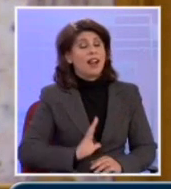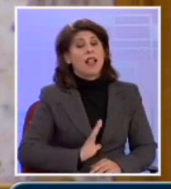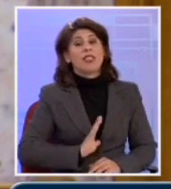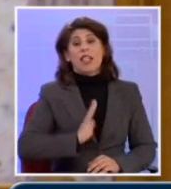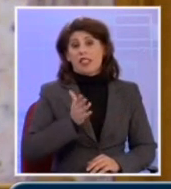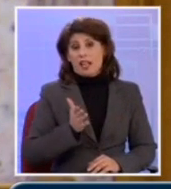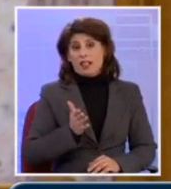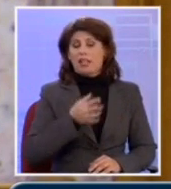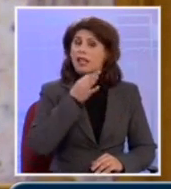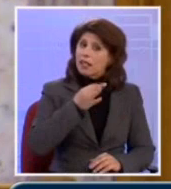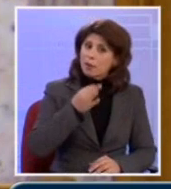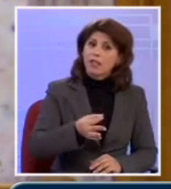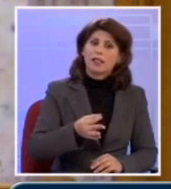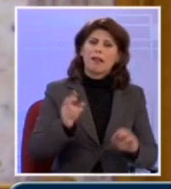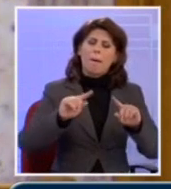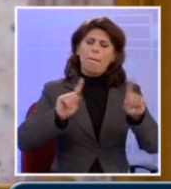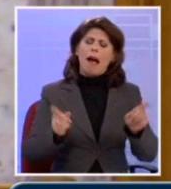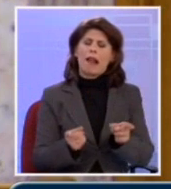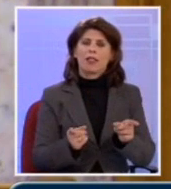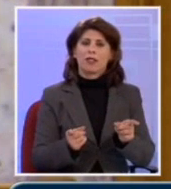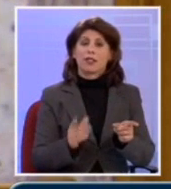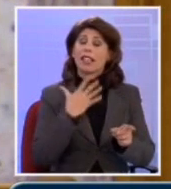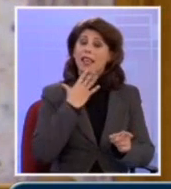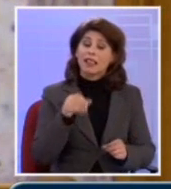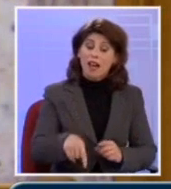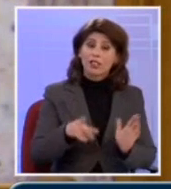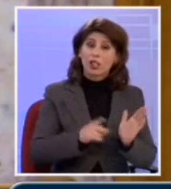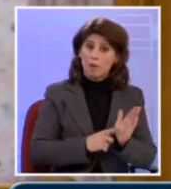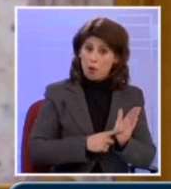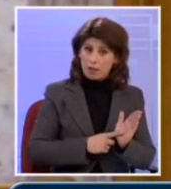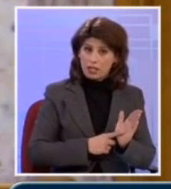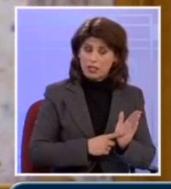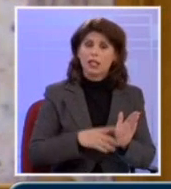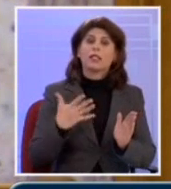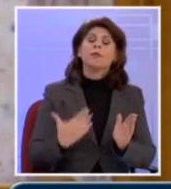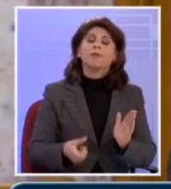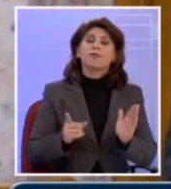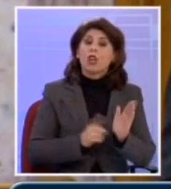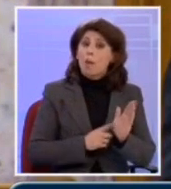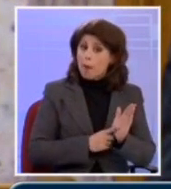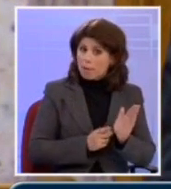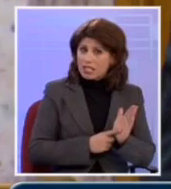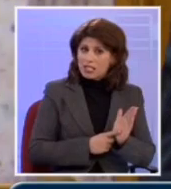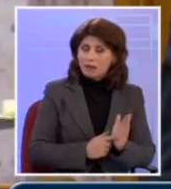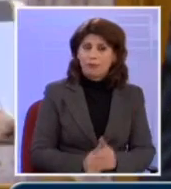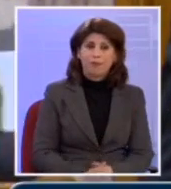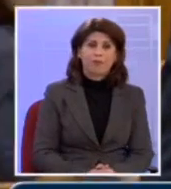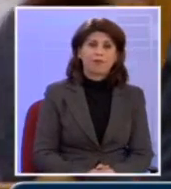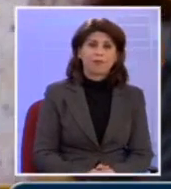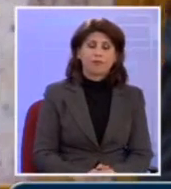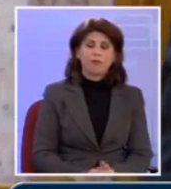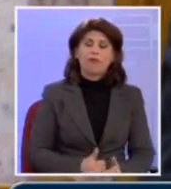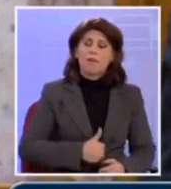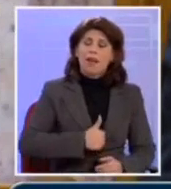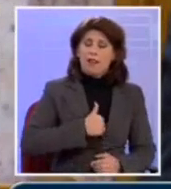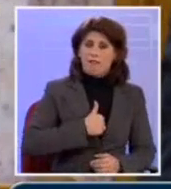θέλετε και να μιλάτε για παρενθέσεις. Γιατί αυτή η νομιμοποίηση είναι μια νομιμοποίηση για